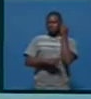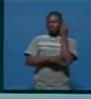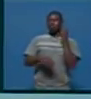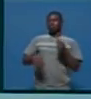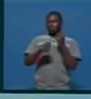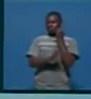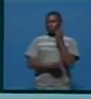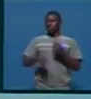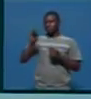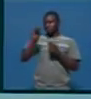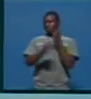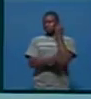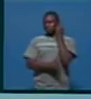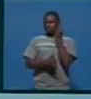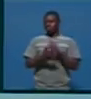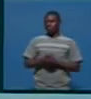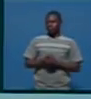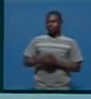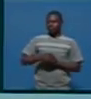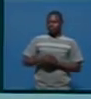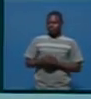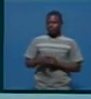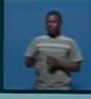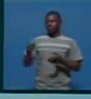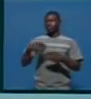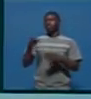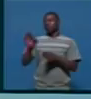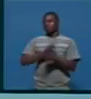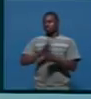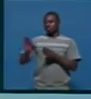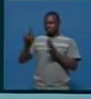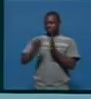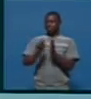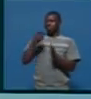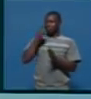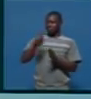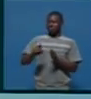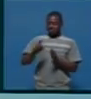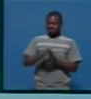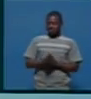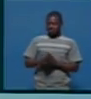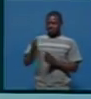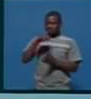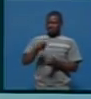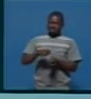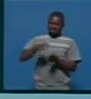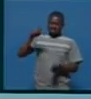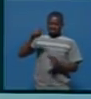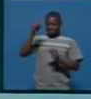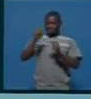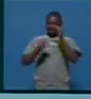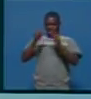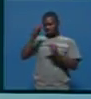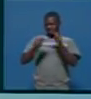En santé, c'est une formation qui devra rehausser le niveau des enseignants de l'École nationale de santé publique. Il